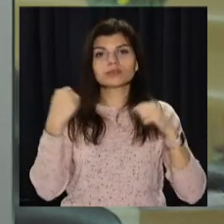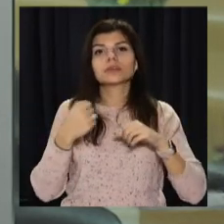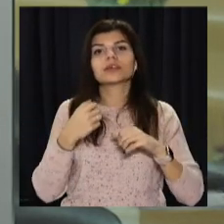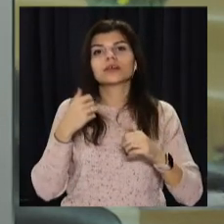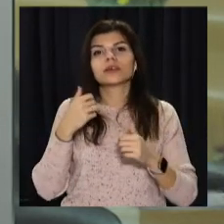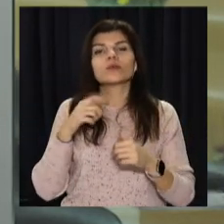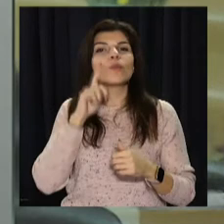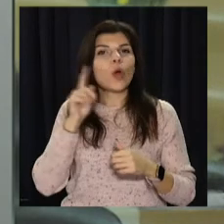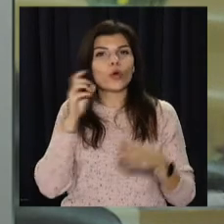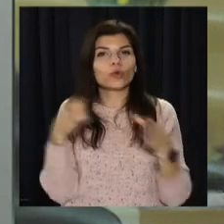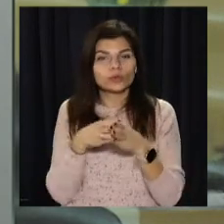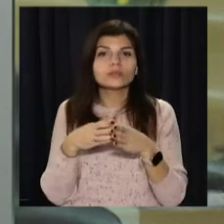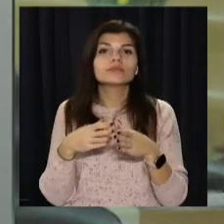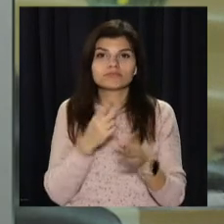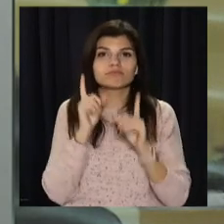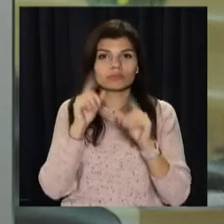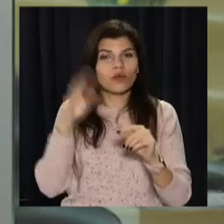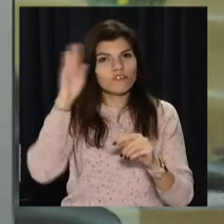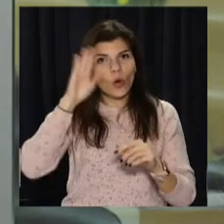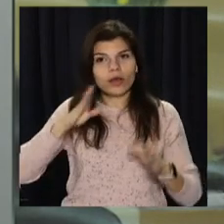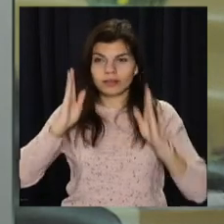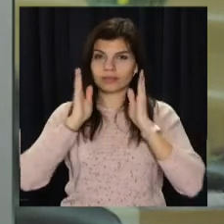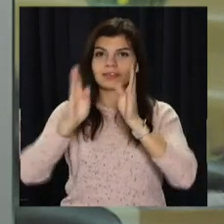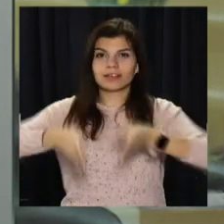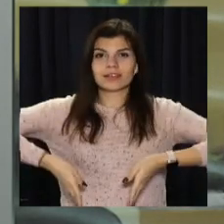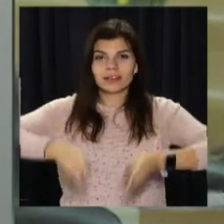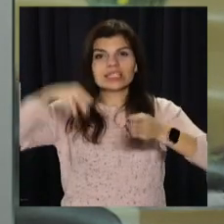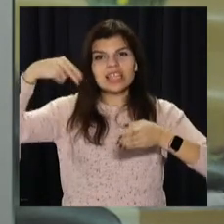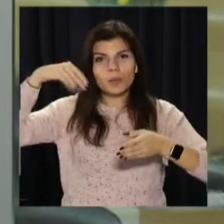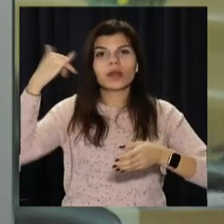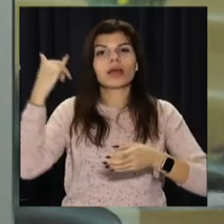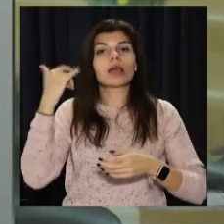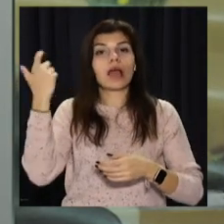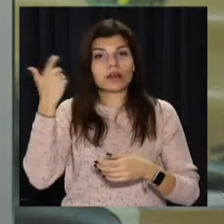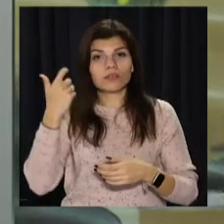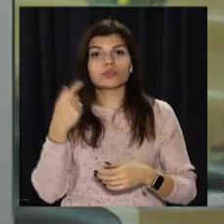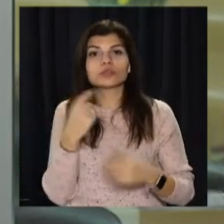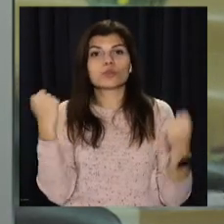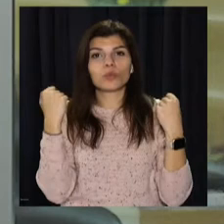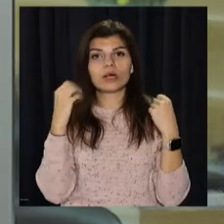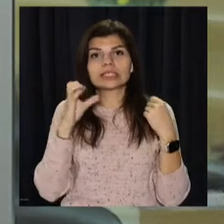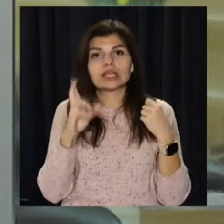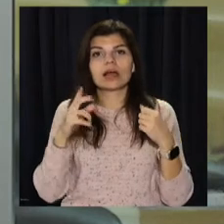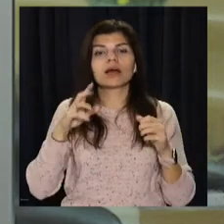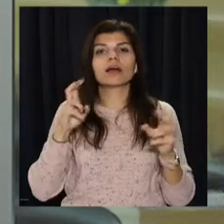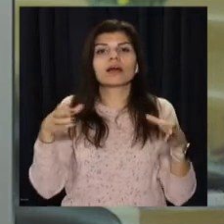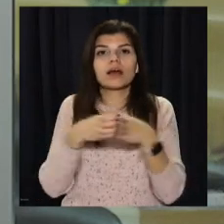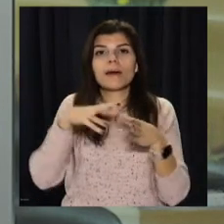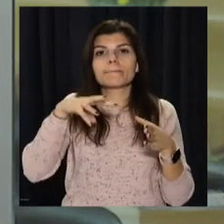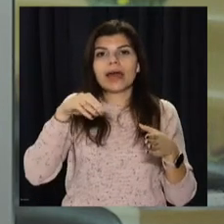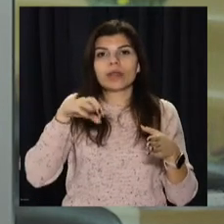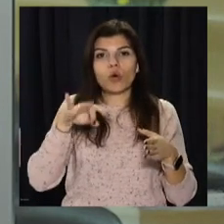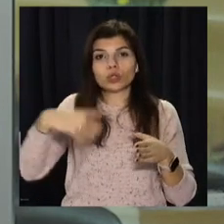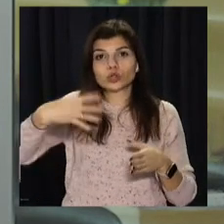серед юніорів та молоді. На водних доріжках басейнів Запоріжжя і Харкова вихованці спортшколи СК «Метеор» завоювали